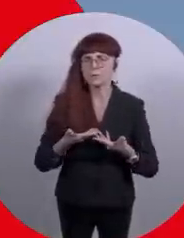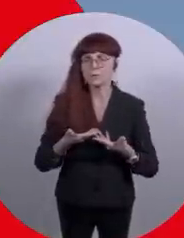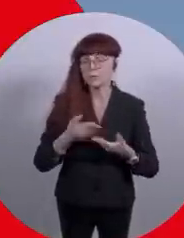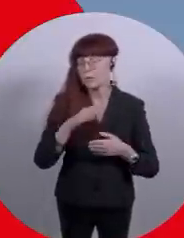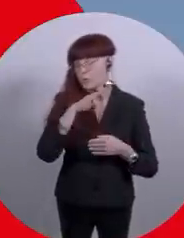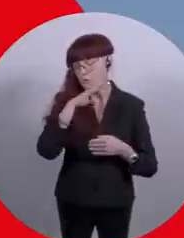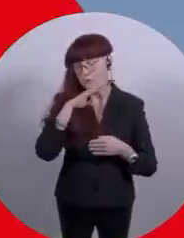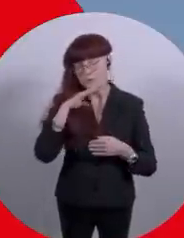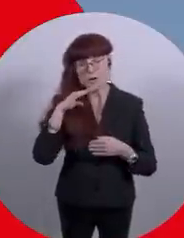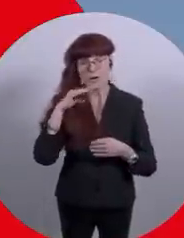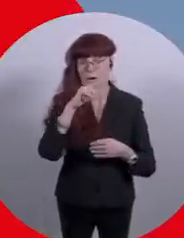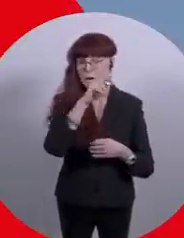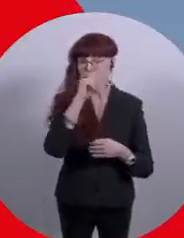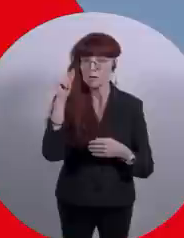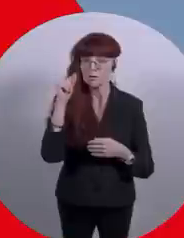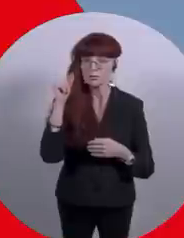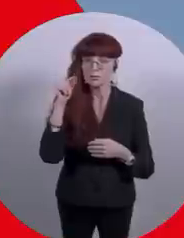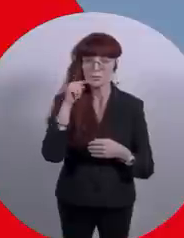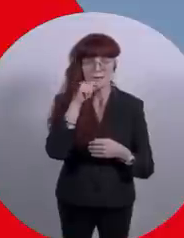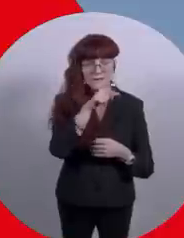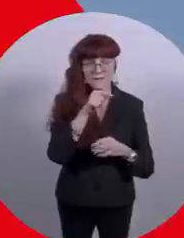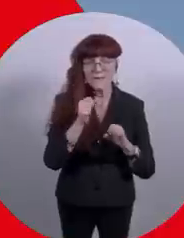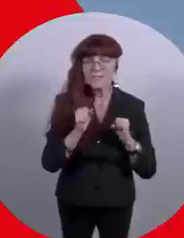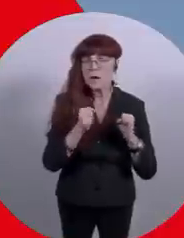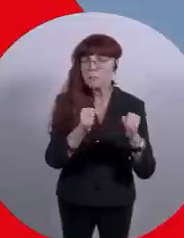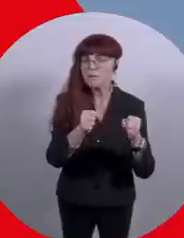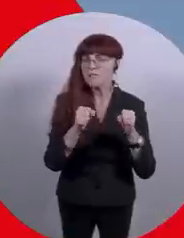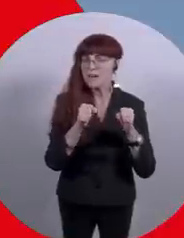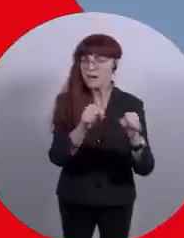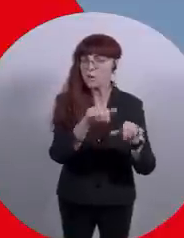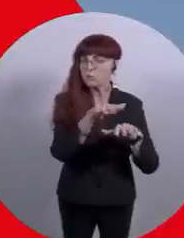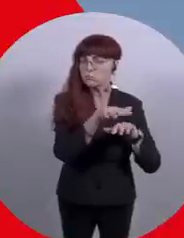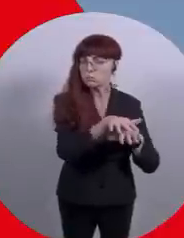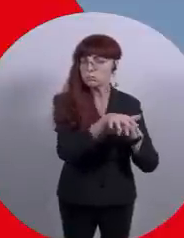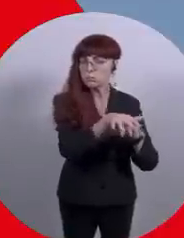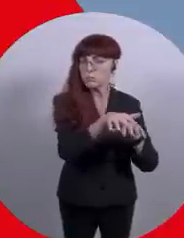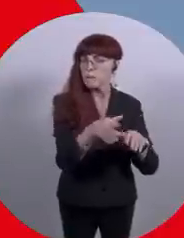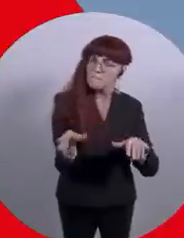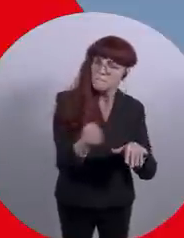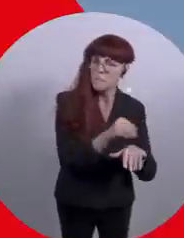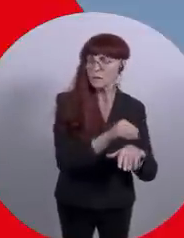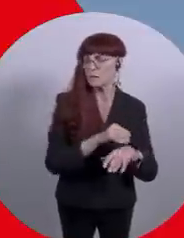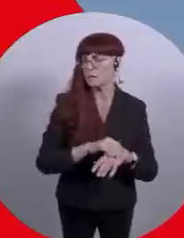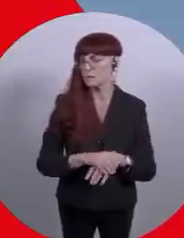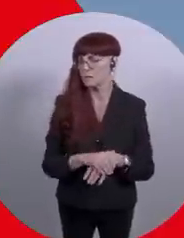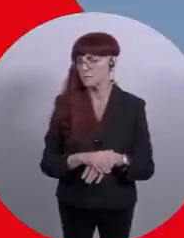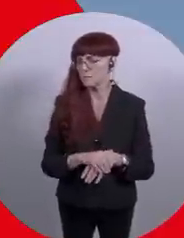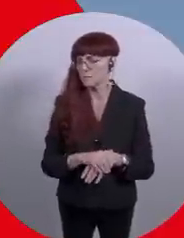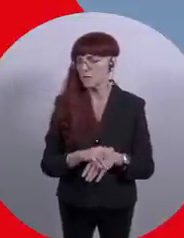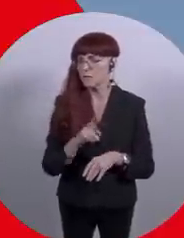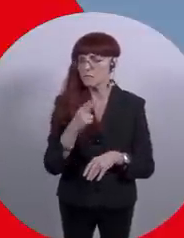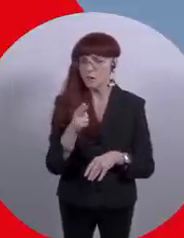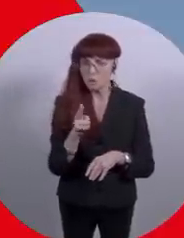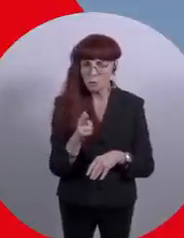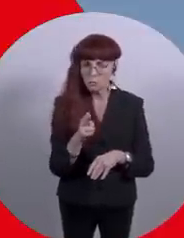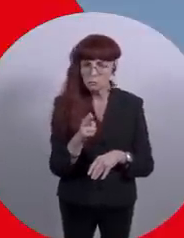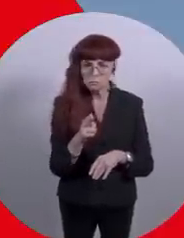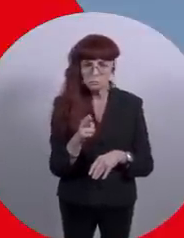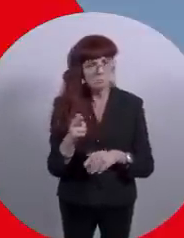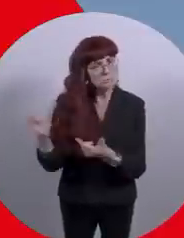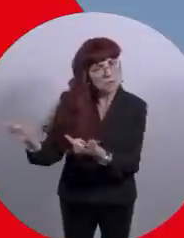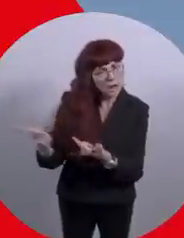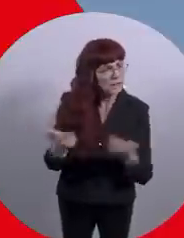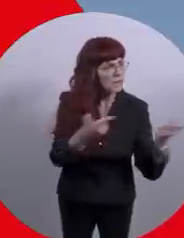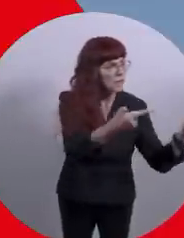Menschen sind in dieser Bewegung den Weg mit uns gegangen weil wir sehr eingeladen haben